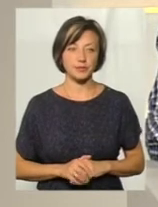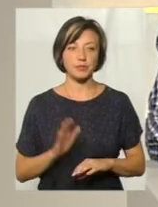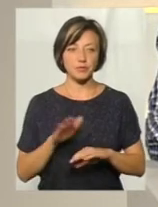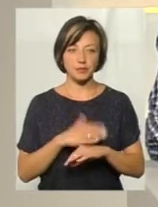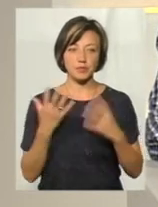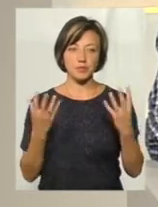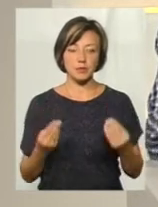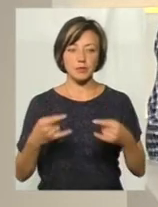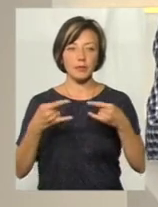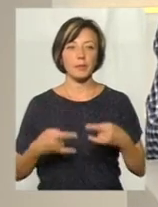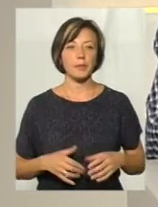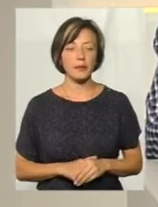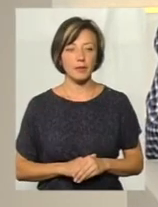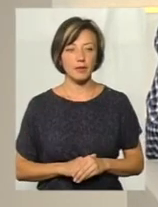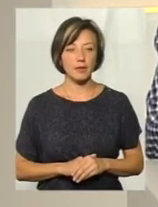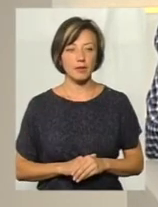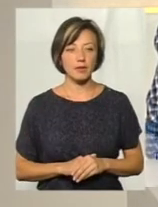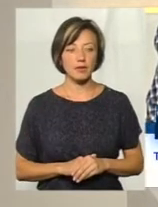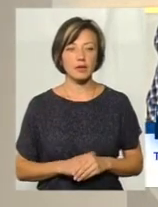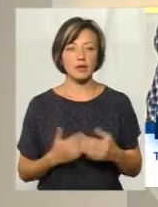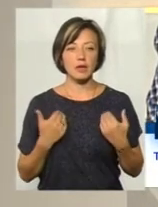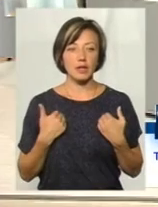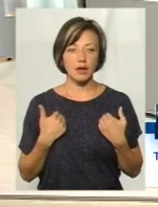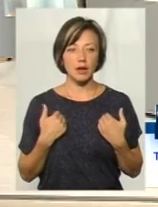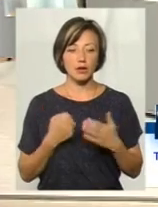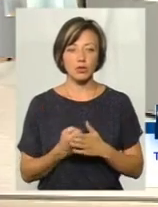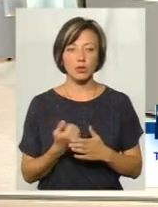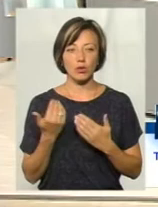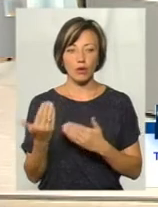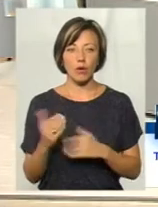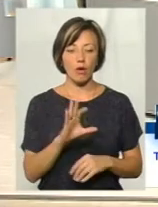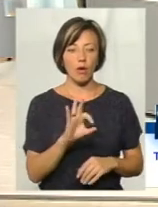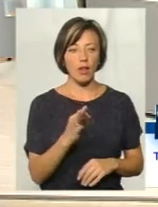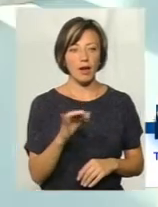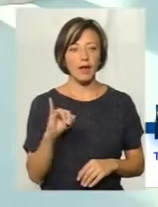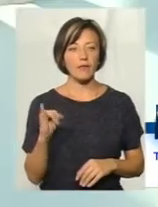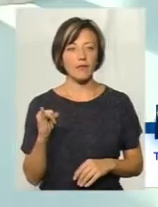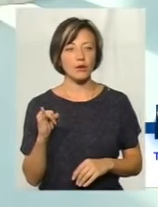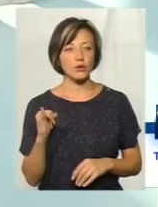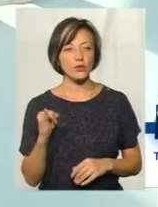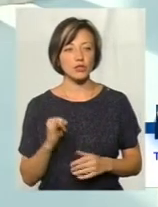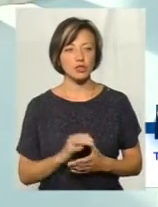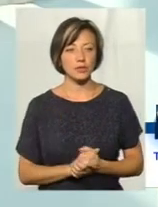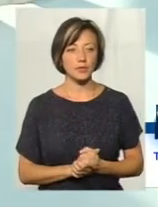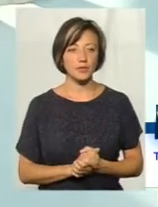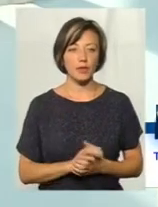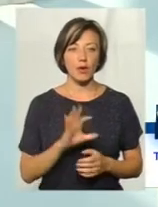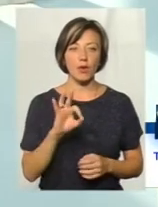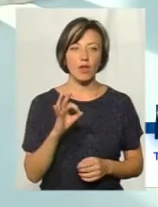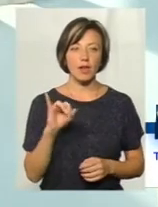Доброго дня, студія. Добрий. Я до пана Олега Івановича. Олег